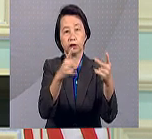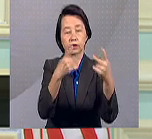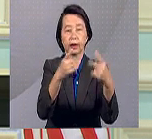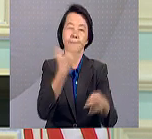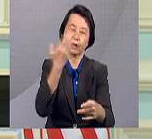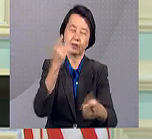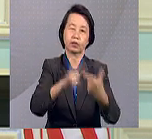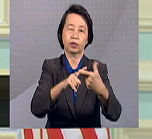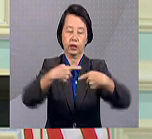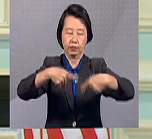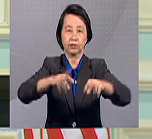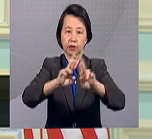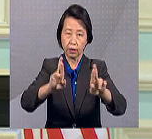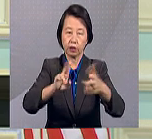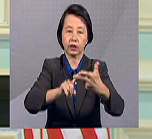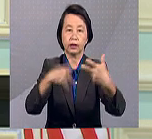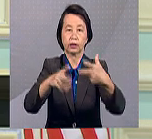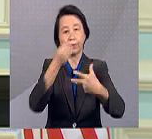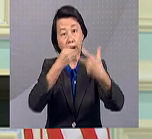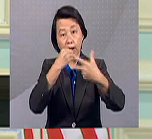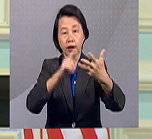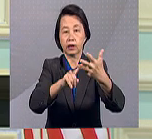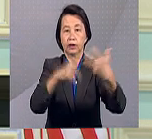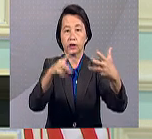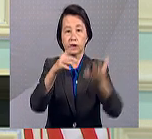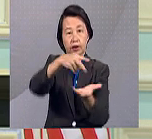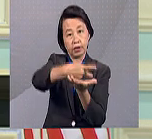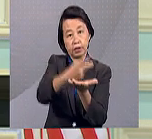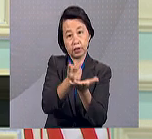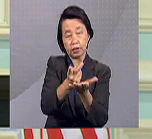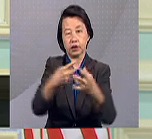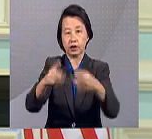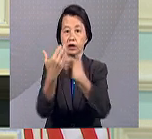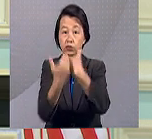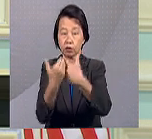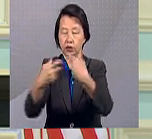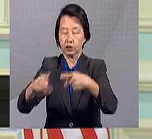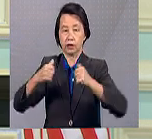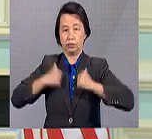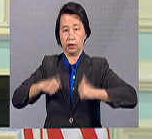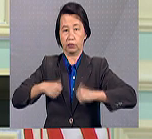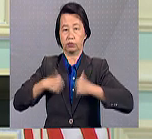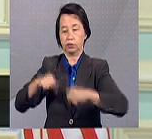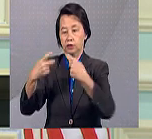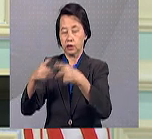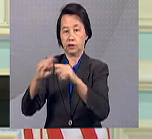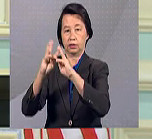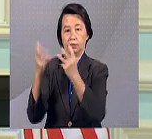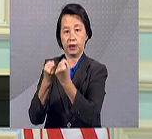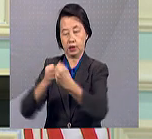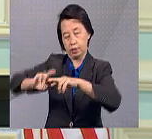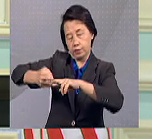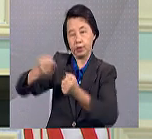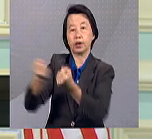runcit, pasar raya, kedai makan, kedai kek dan roti, kedai pakaian dan bengkel